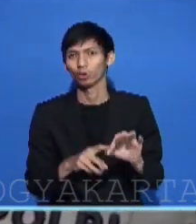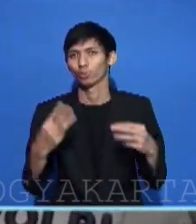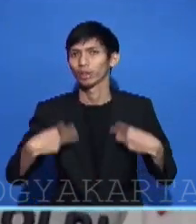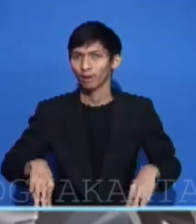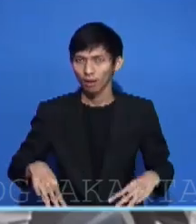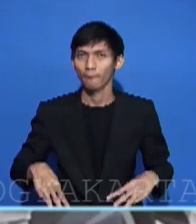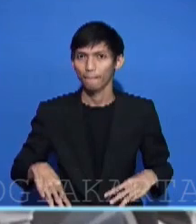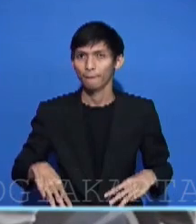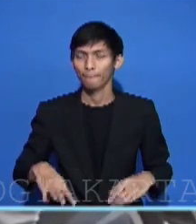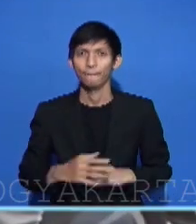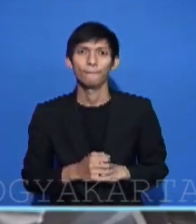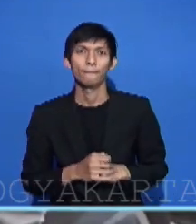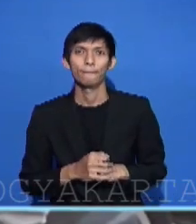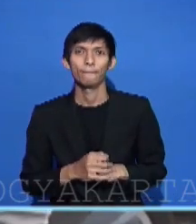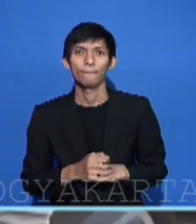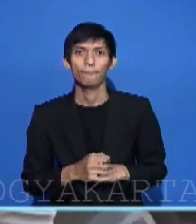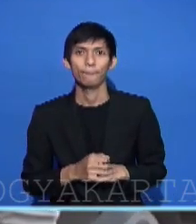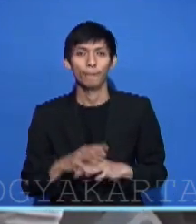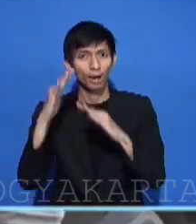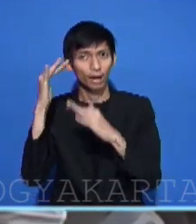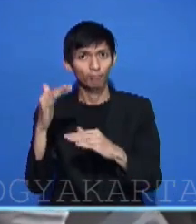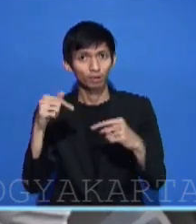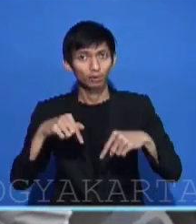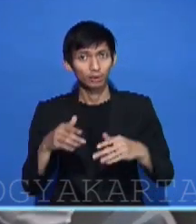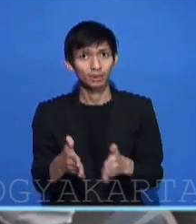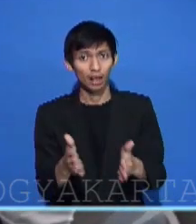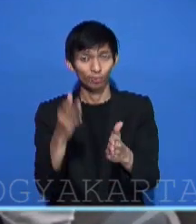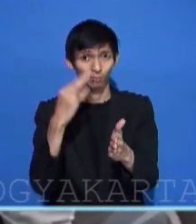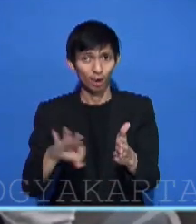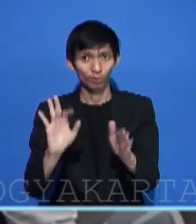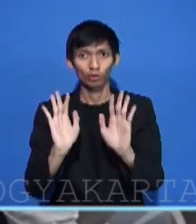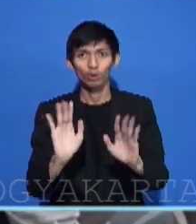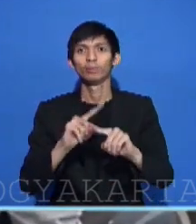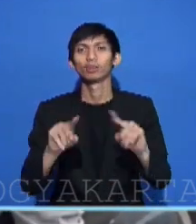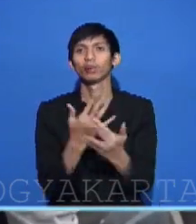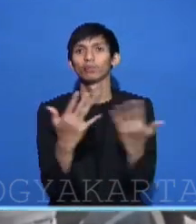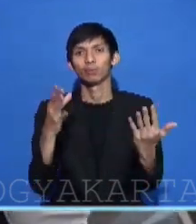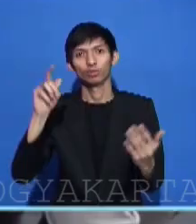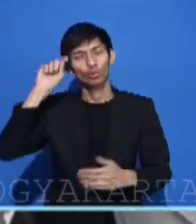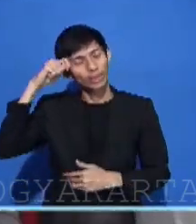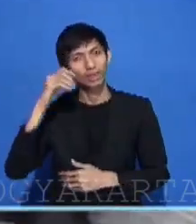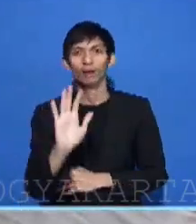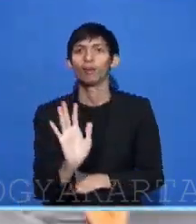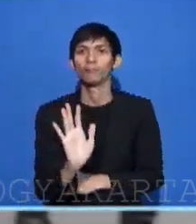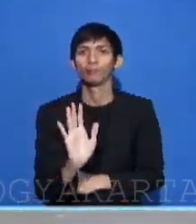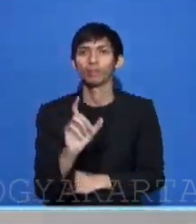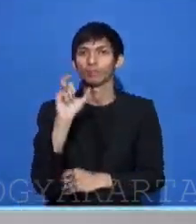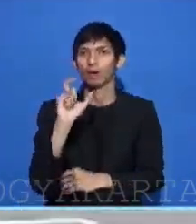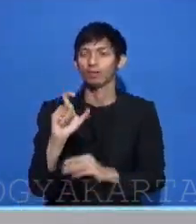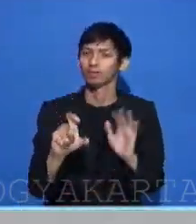penting dihadapkan dengan adanya rute atau track baru ini nantinya masyarakat tidak kesulitan lagi mencari SIM kendaraan